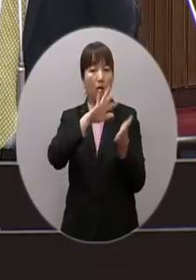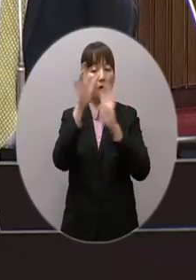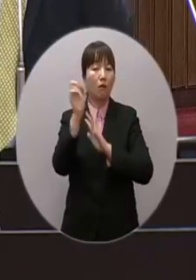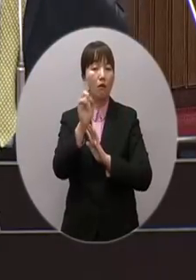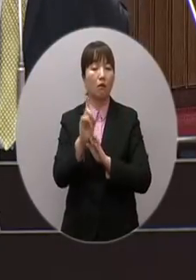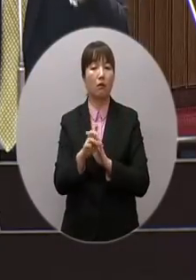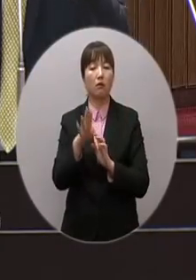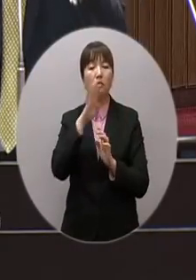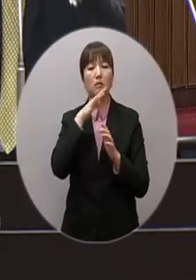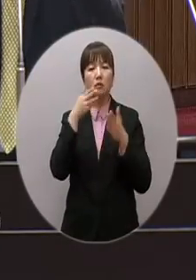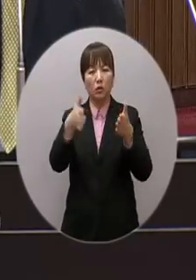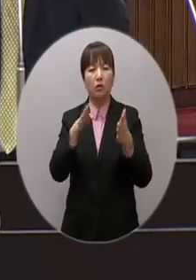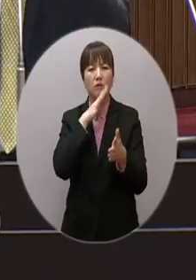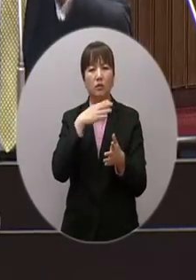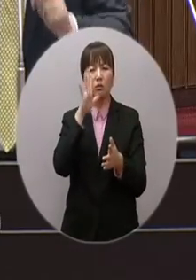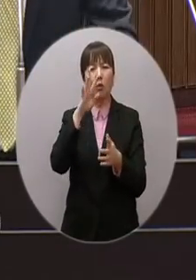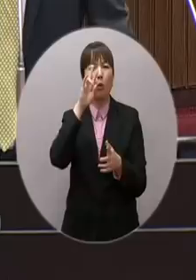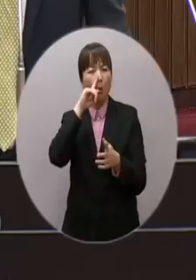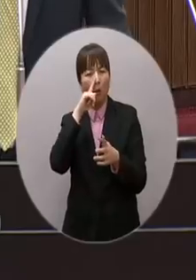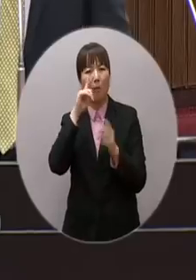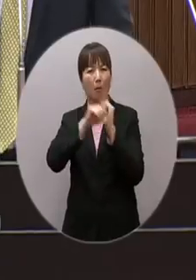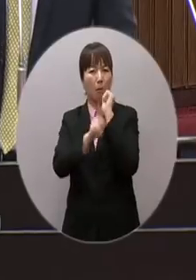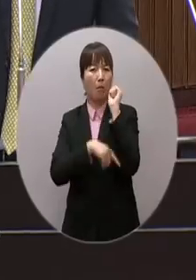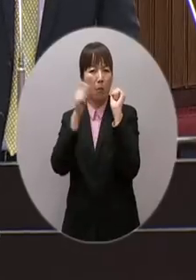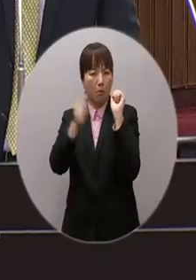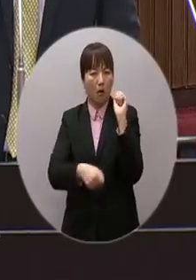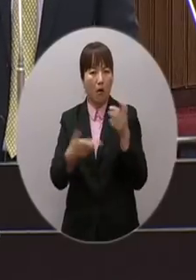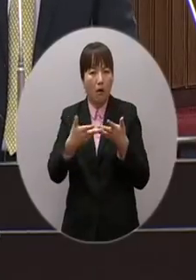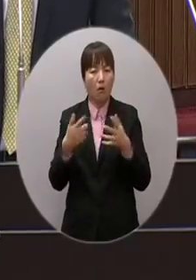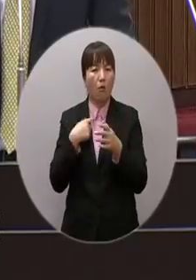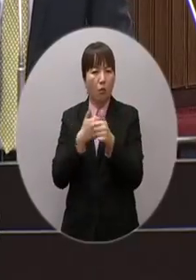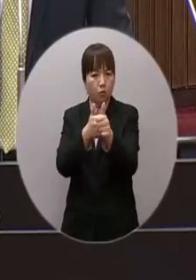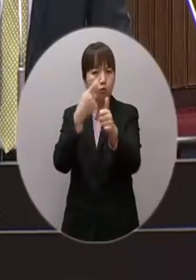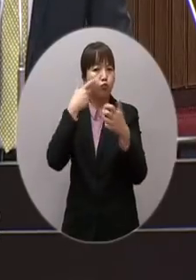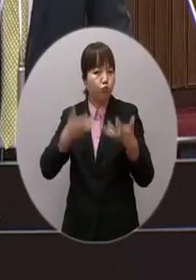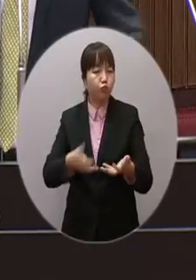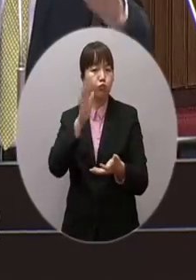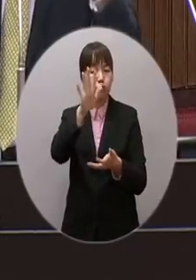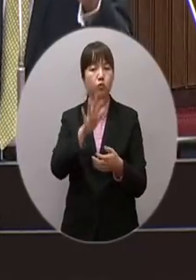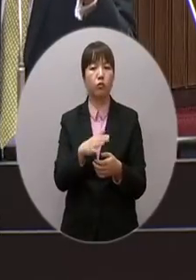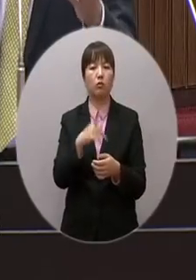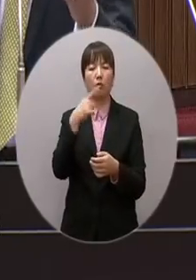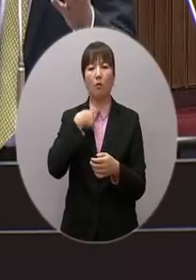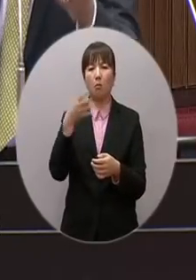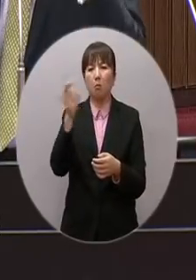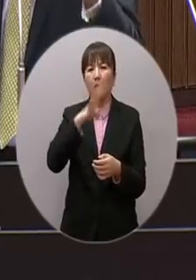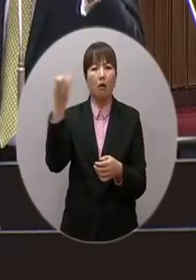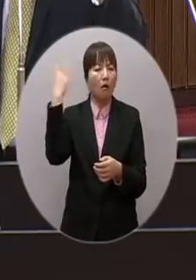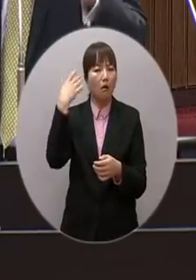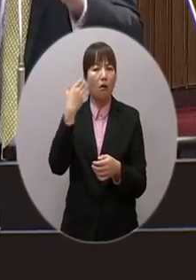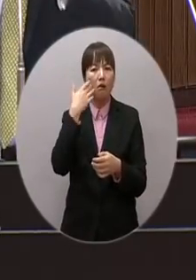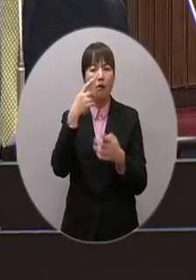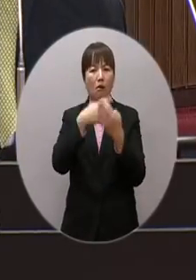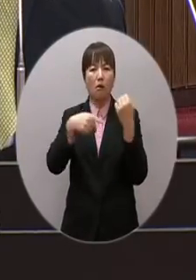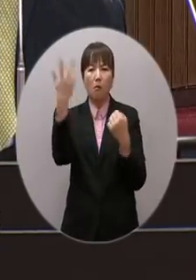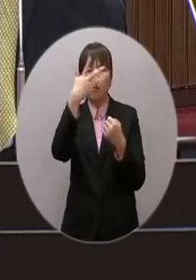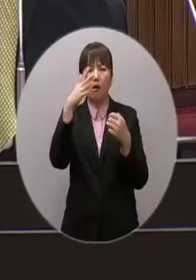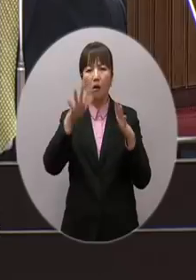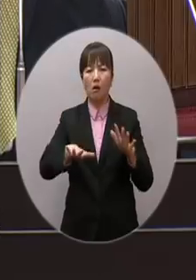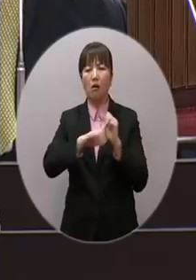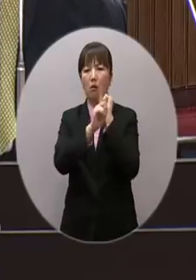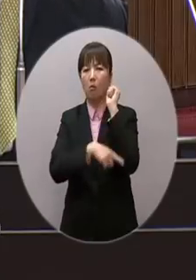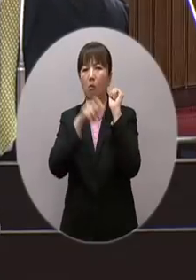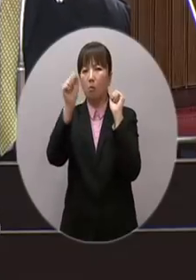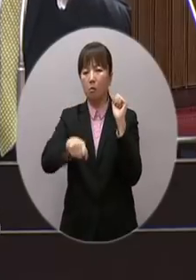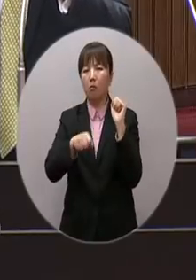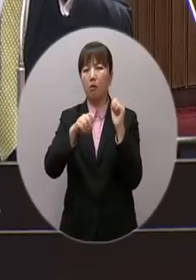为对于冤案的追踪，我个人是非常的在意，我从来没有听过说哪八案被处理了。